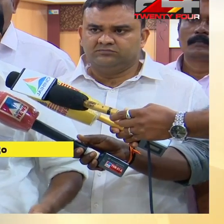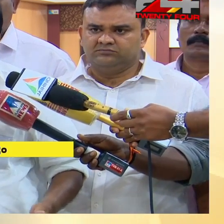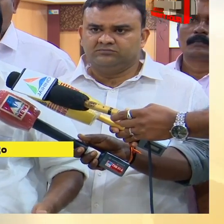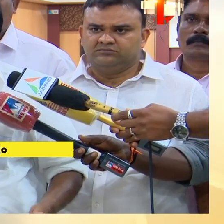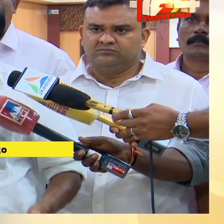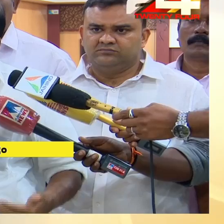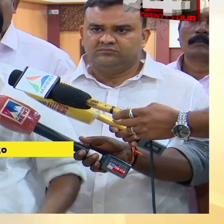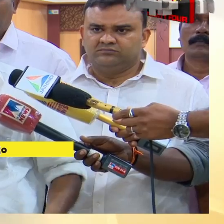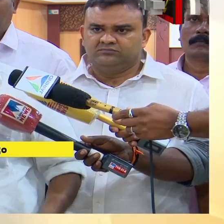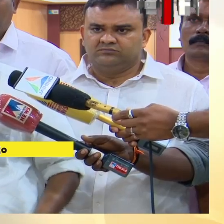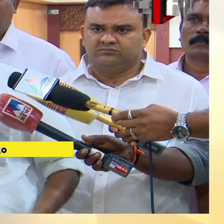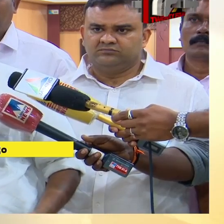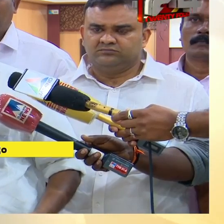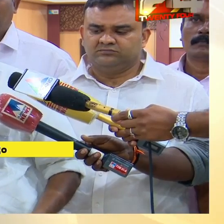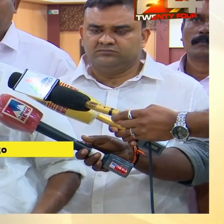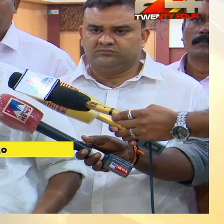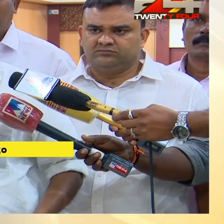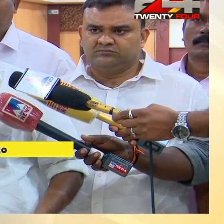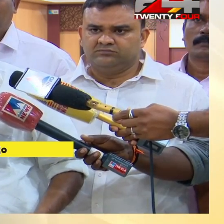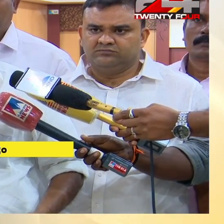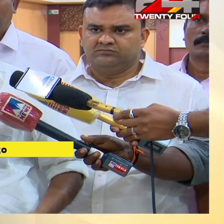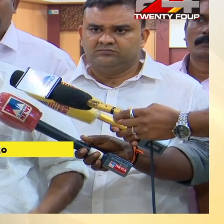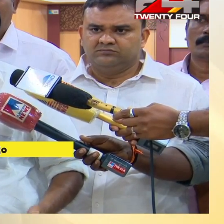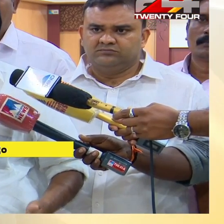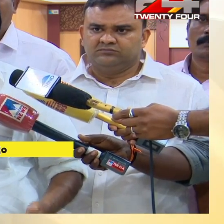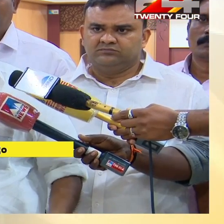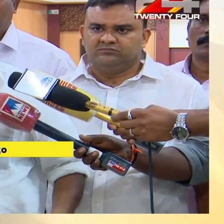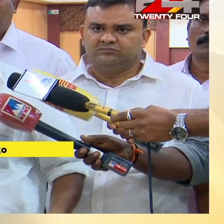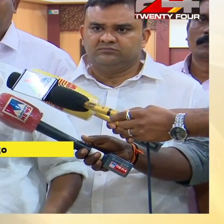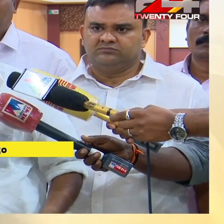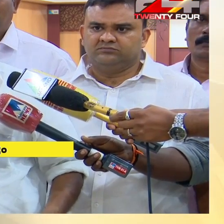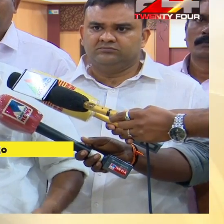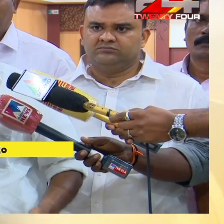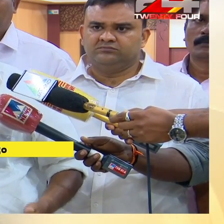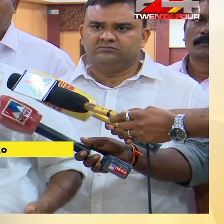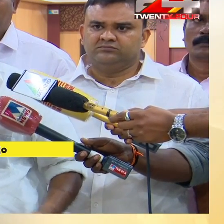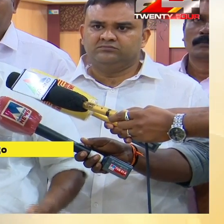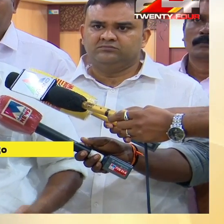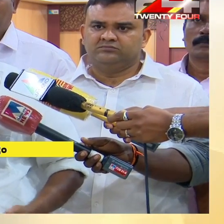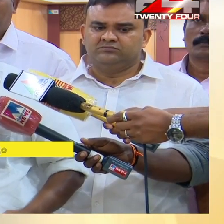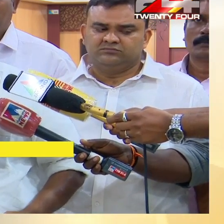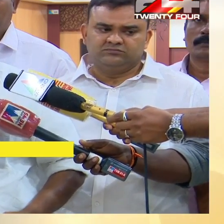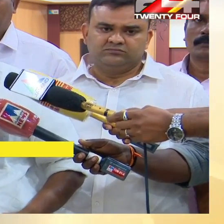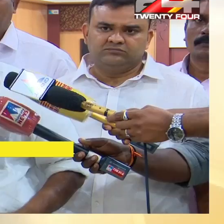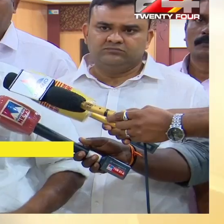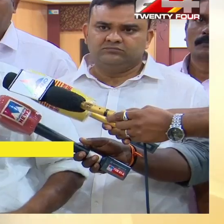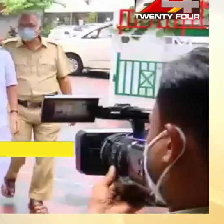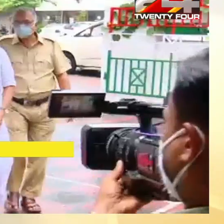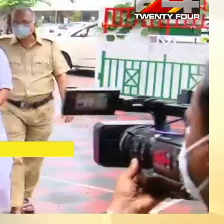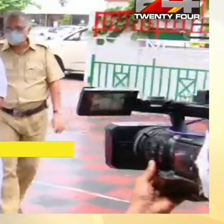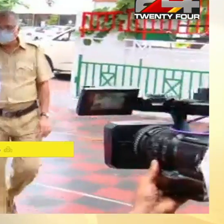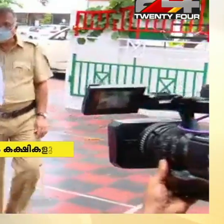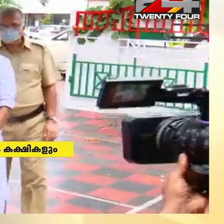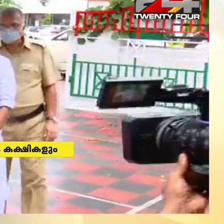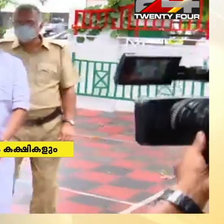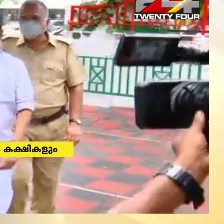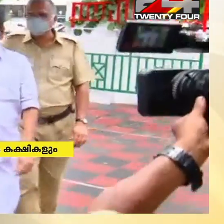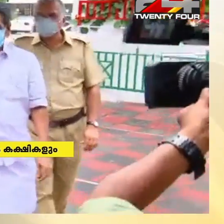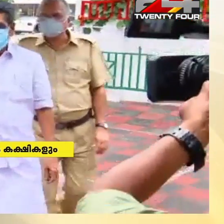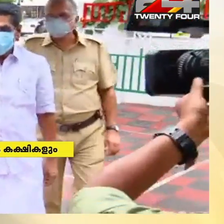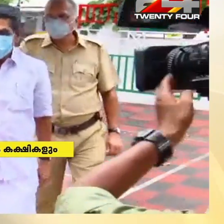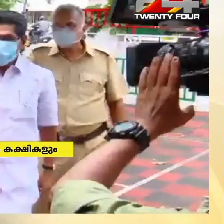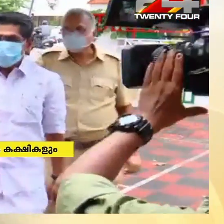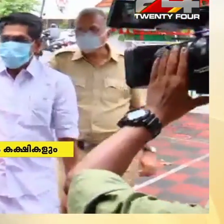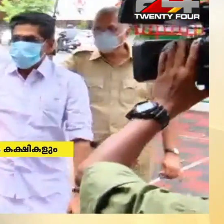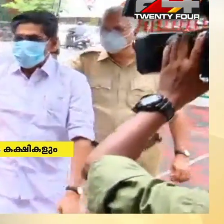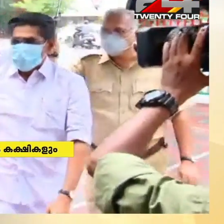എനിക്ക് നല്ല സ്ഥാനങ്ങൾ തന്നിട്ടുണ്ട്. അത് ഞാൻ ആത്മാർത്ഥമായ കാര്യങ്ങളൊക്കെ ഉത്തരവാദിത്തം ഏറ്റെടുക്കുകയും ചെയ്തിട്ടുണ്ട്. കോൺഗ്രസിന്റെ പരിഗണനാ